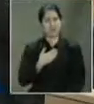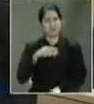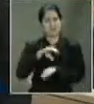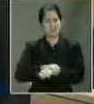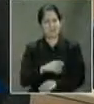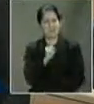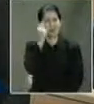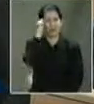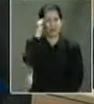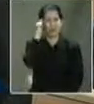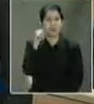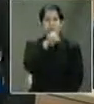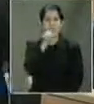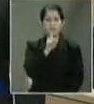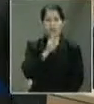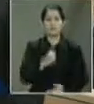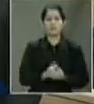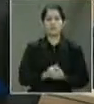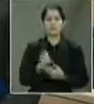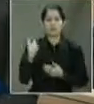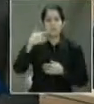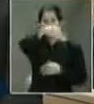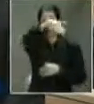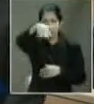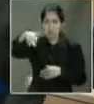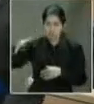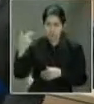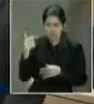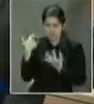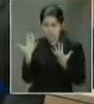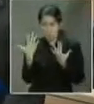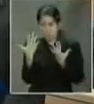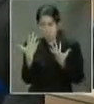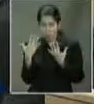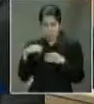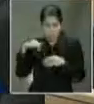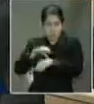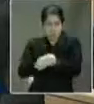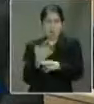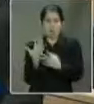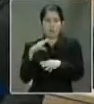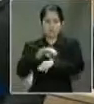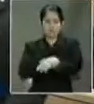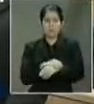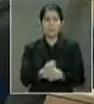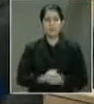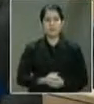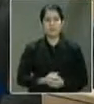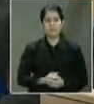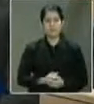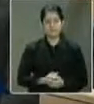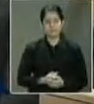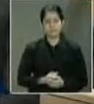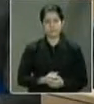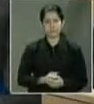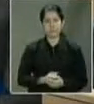างไหนวะเนี่ยข้างนอกเต็มหมดสองสามพันเนี่ยรอเช้ามืดไปเหลือ500ห